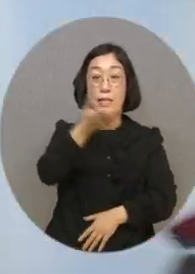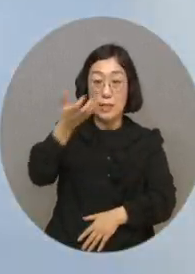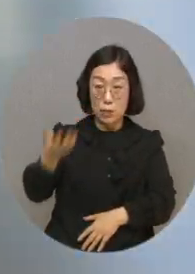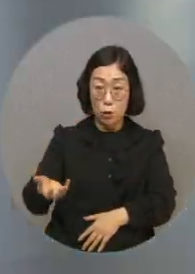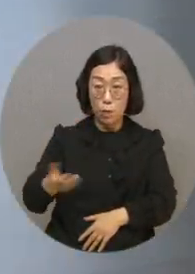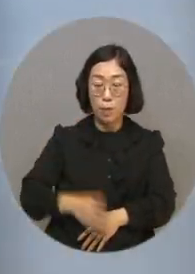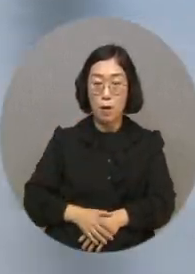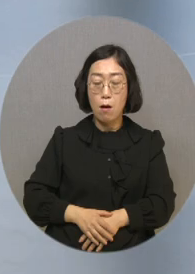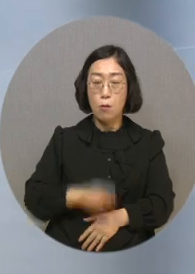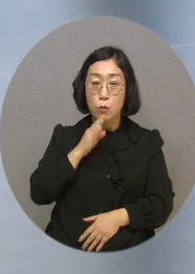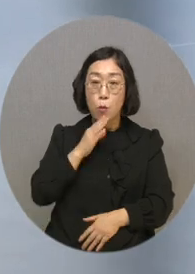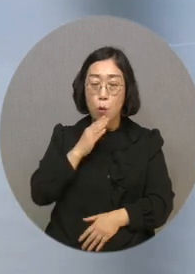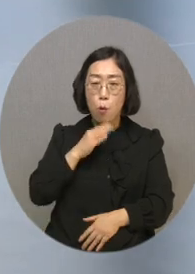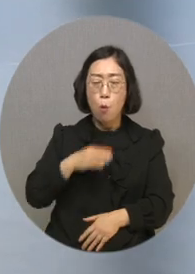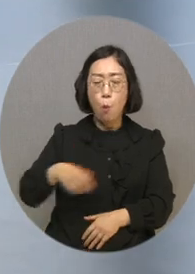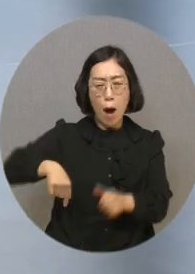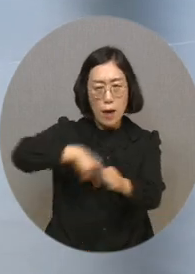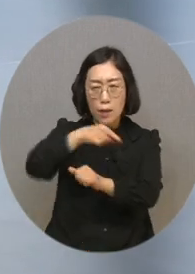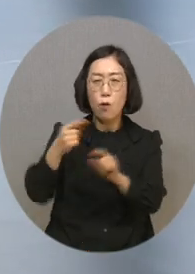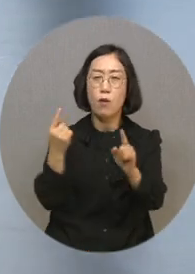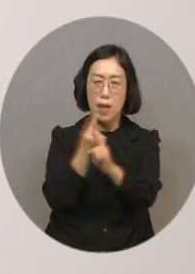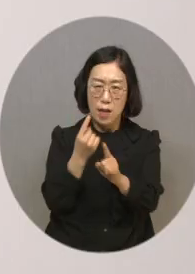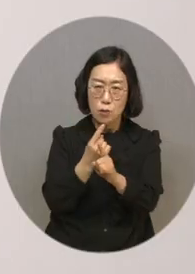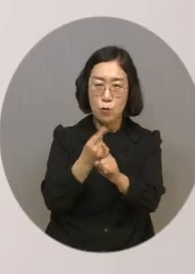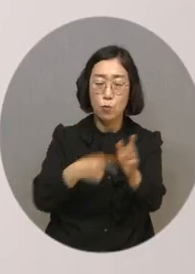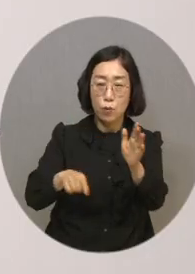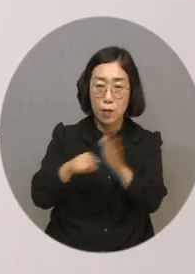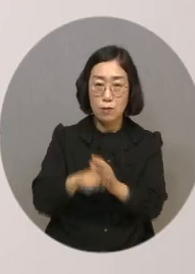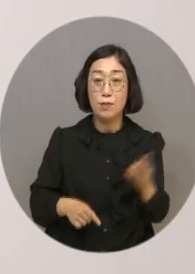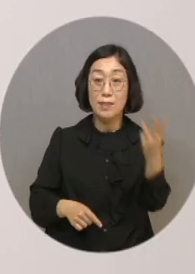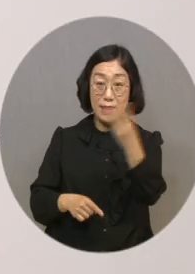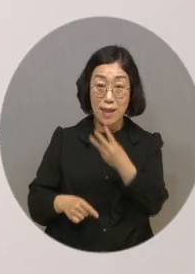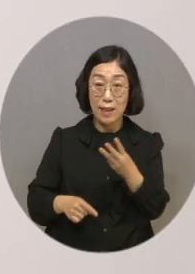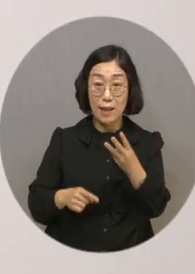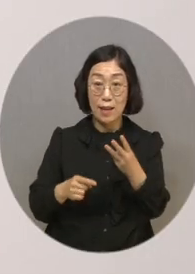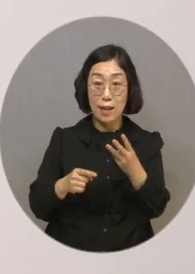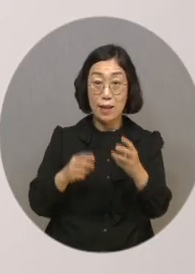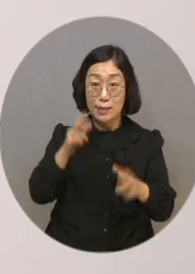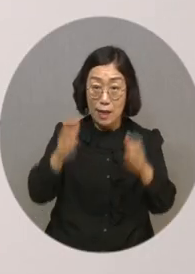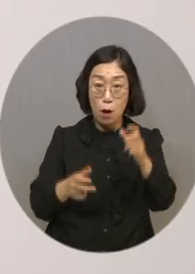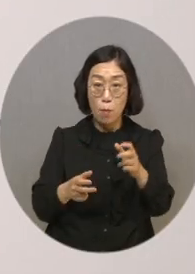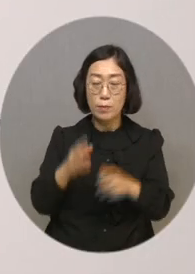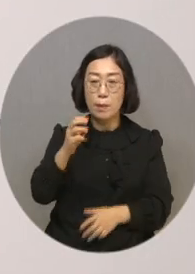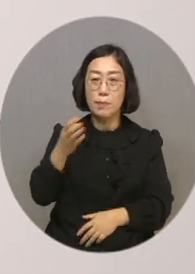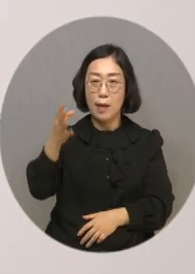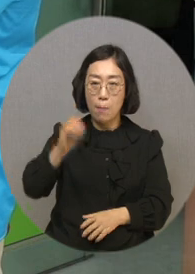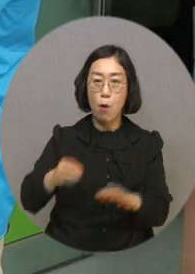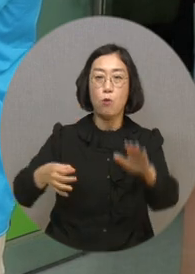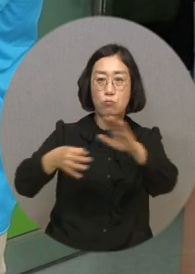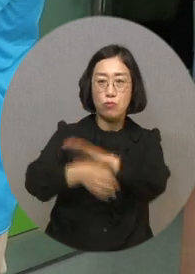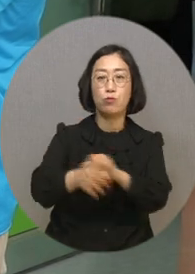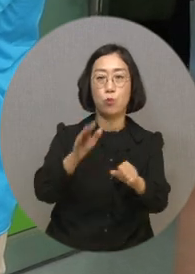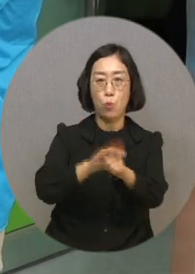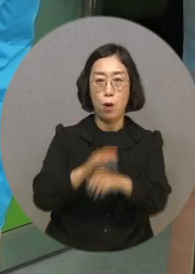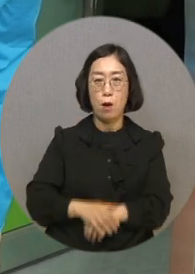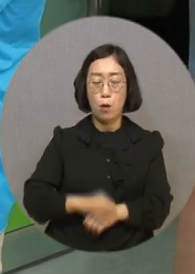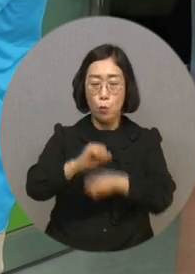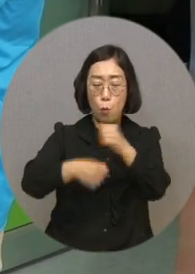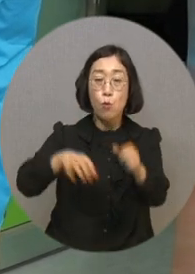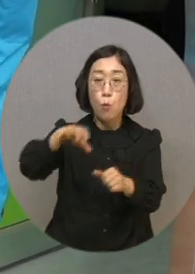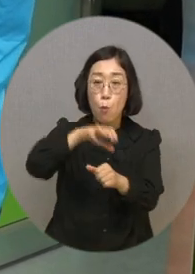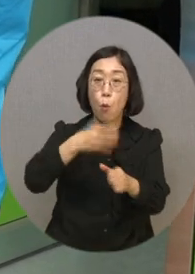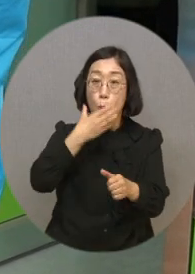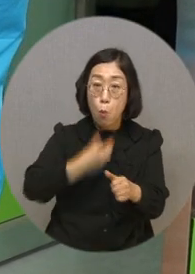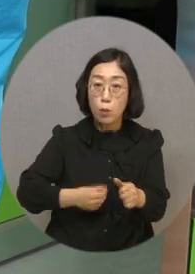민간 동물보호시설 환경 개선 지원 사업으로 3개 사업에 33억 지원을 추진합니다. 동물보호 복지 수준